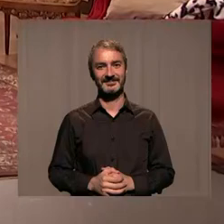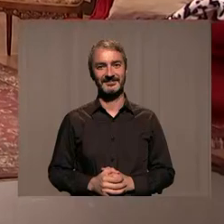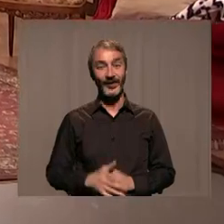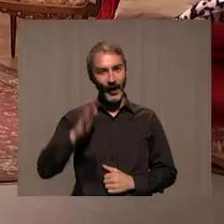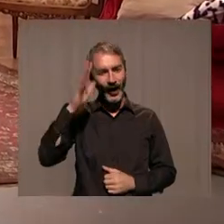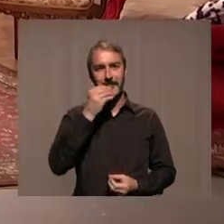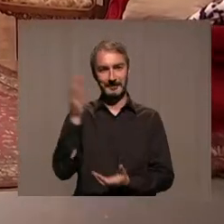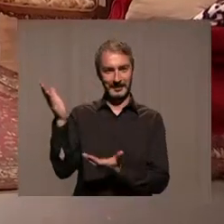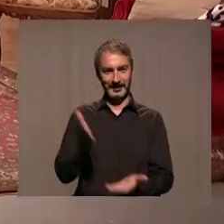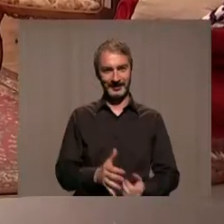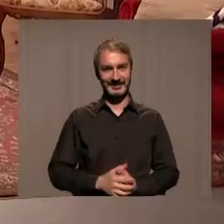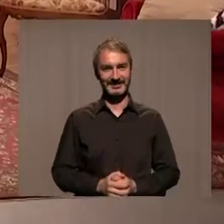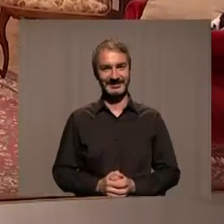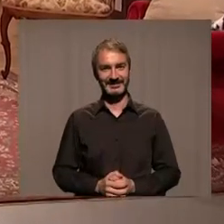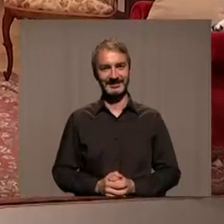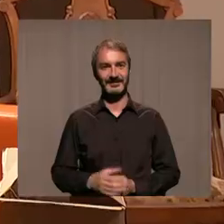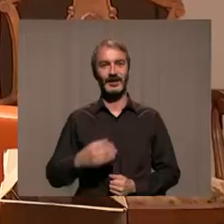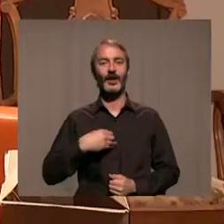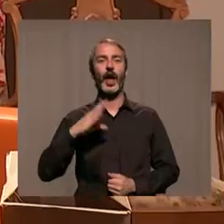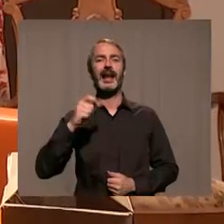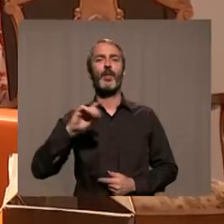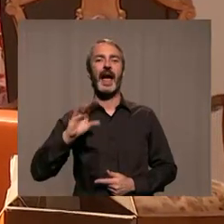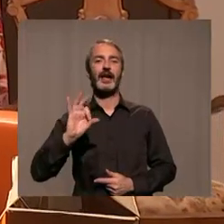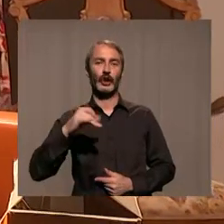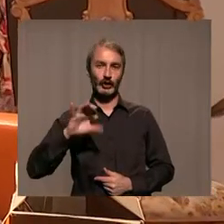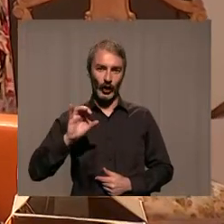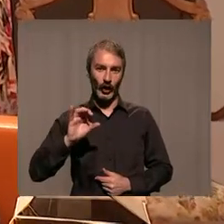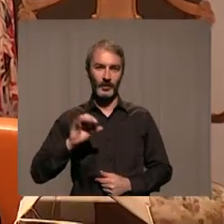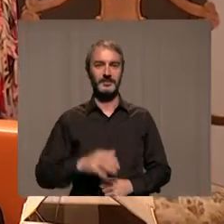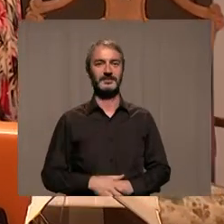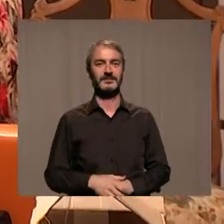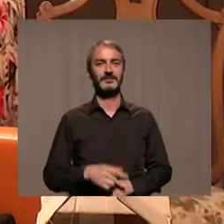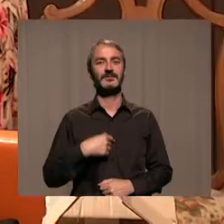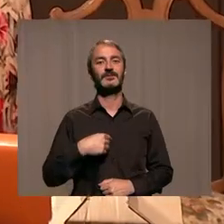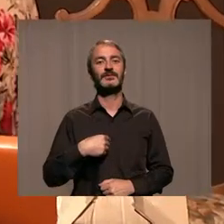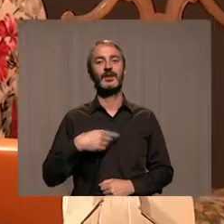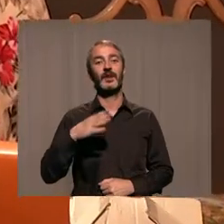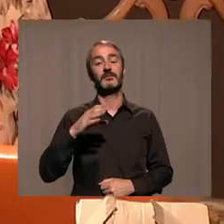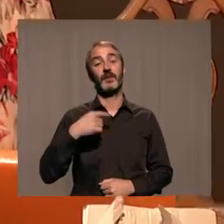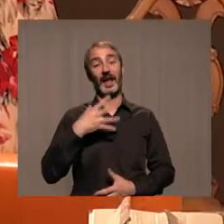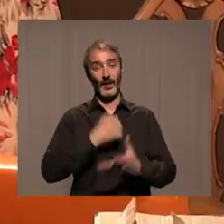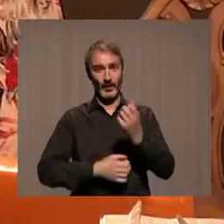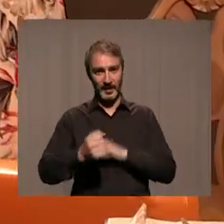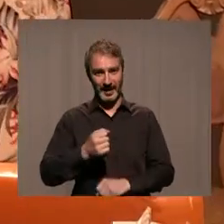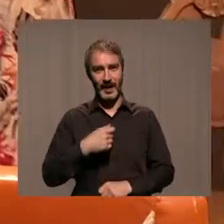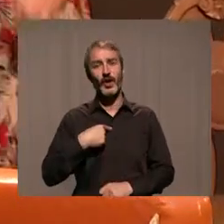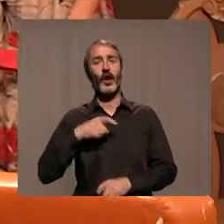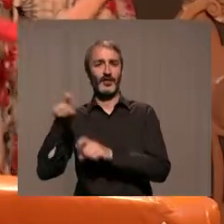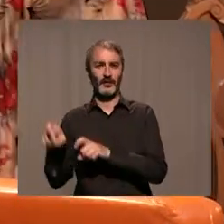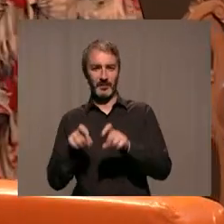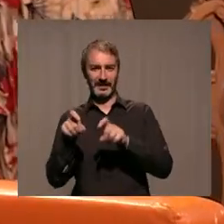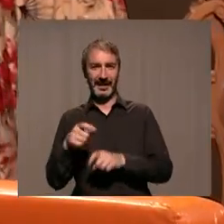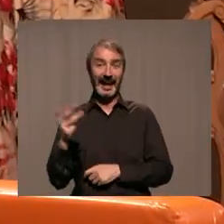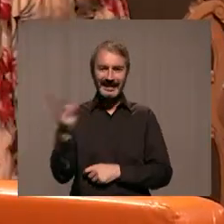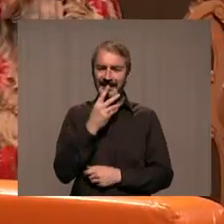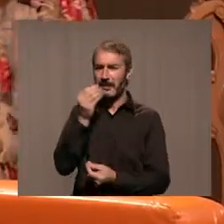Hola, benvinguts. Hola, jo sóc la Clara. Sota de traducció. Jo sóc la Maria Callona, d'Economia. Soc l'Ever, d'Enginyeria Informàtica.